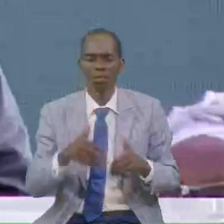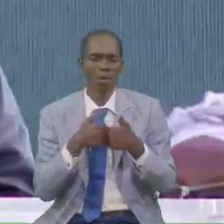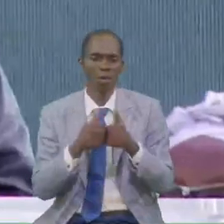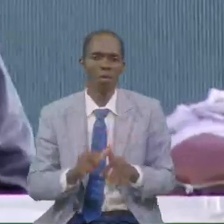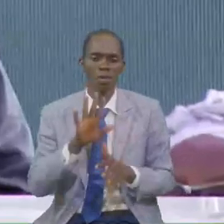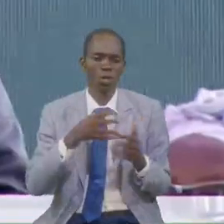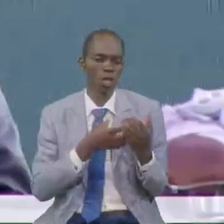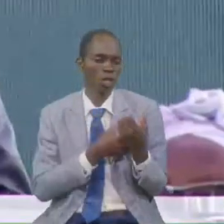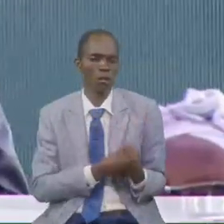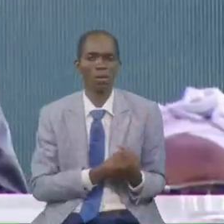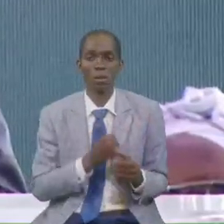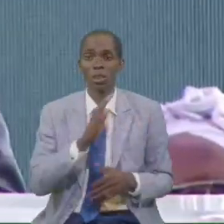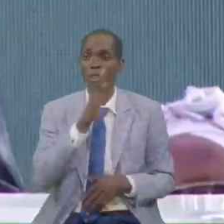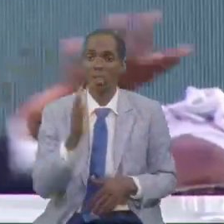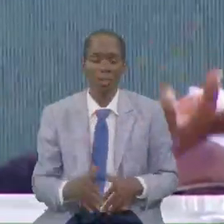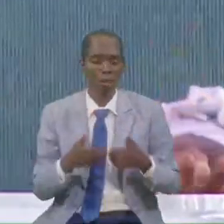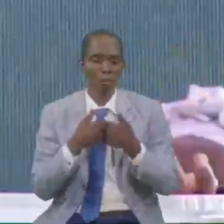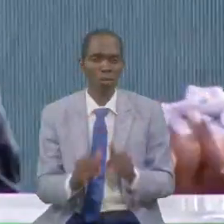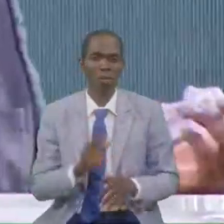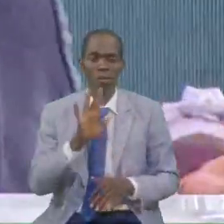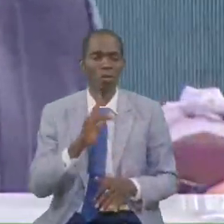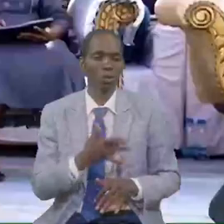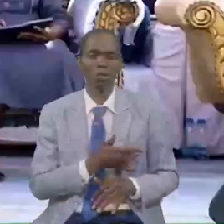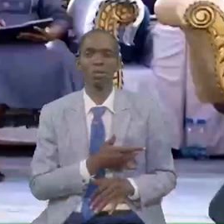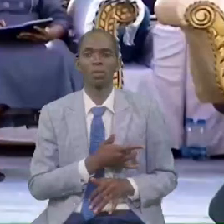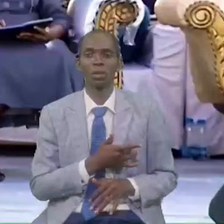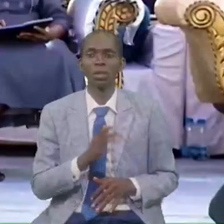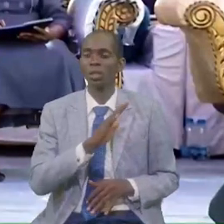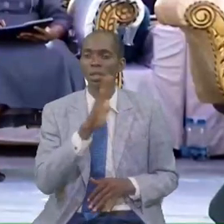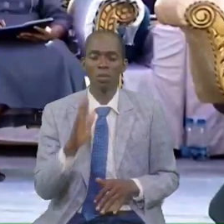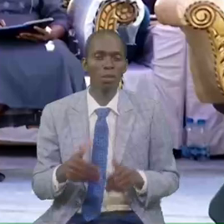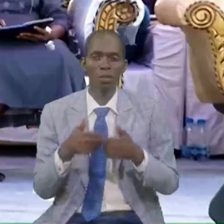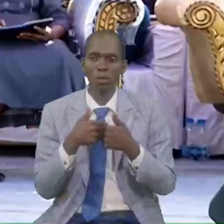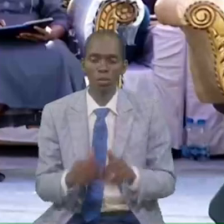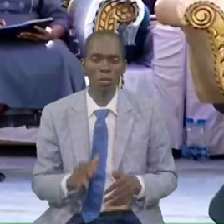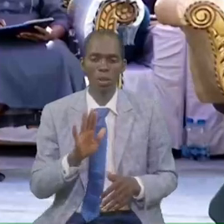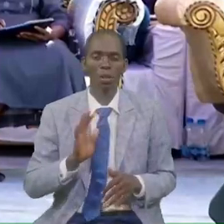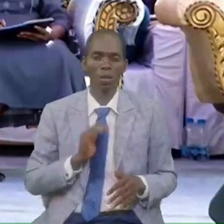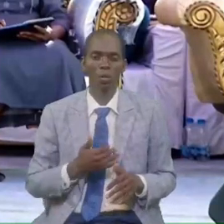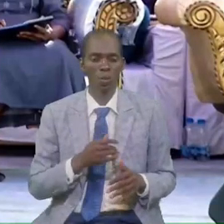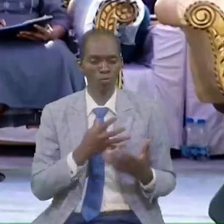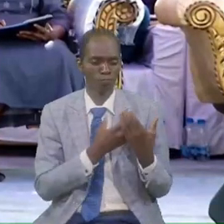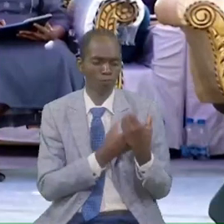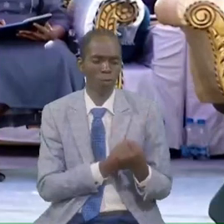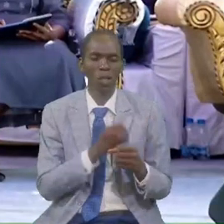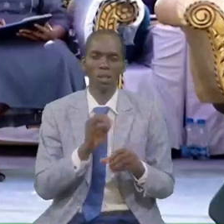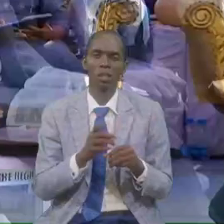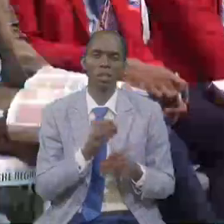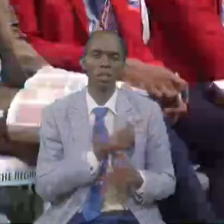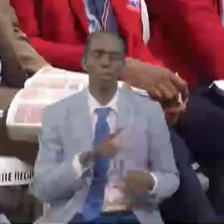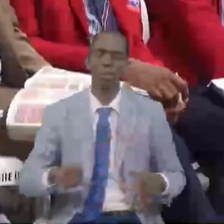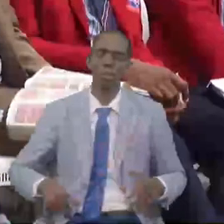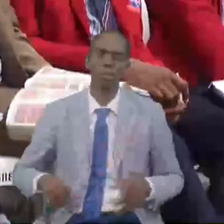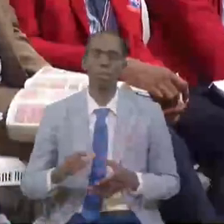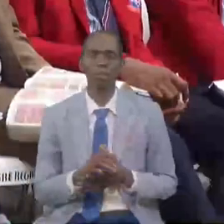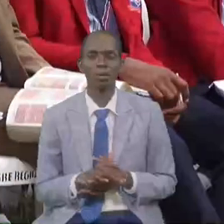le courage. Ne perdant jamais de conviction. Ne perdant jamais notre